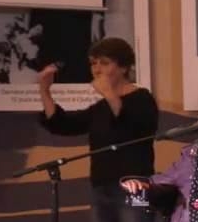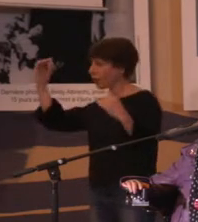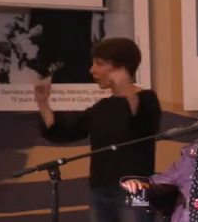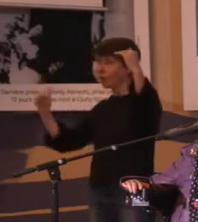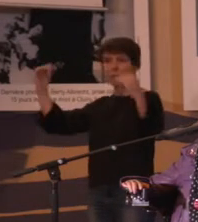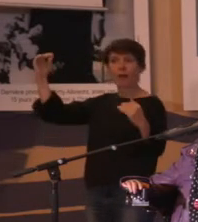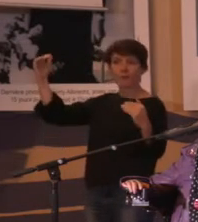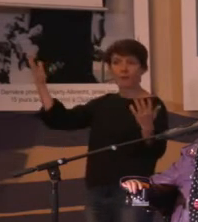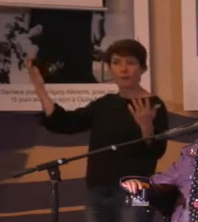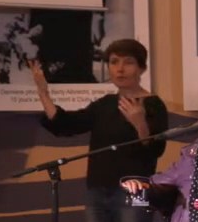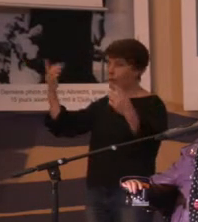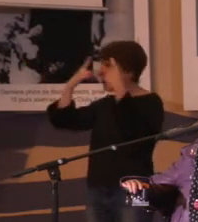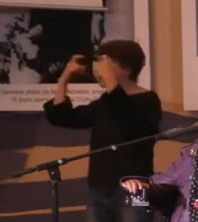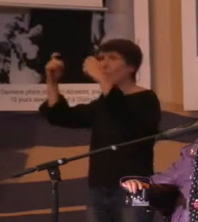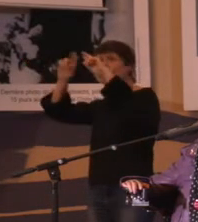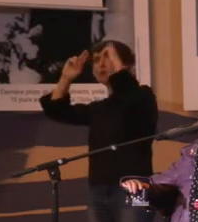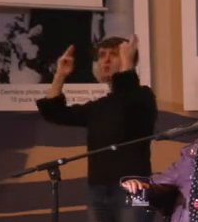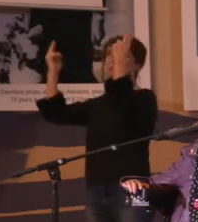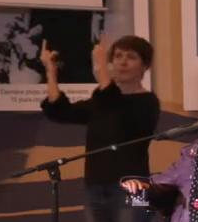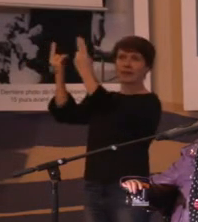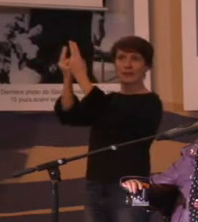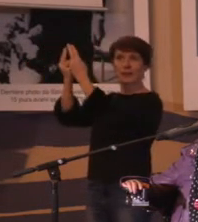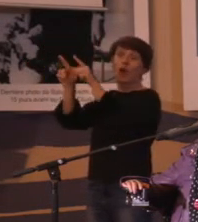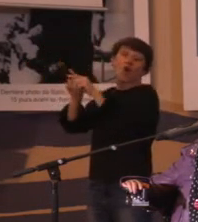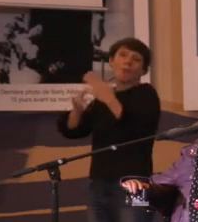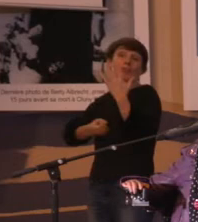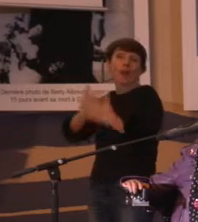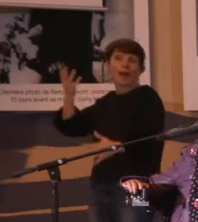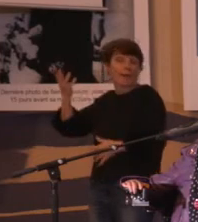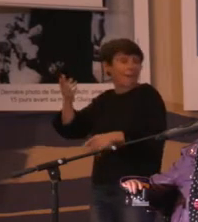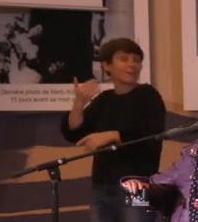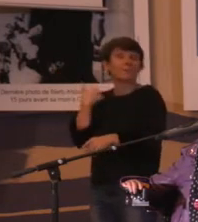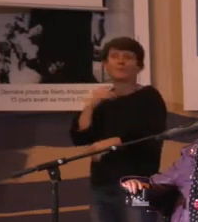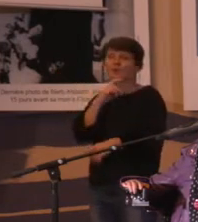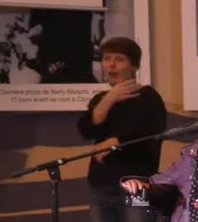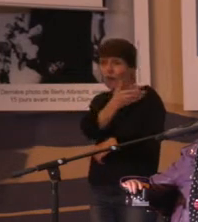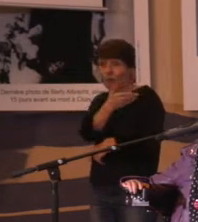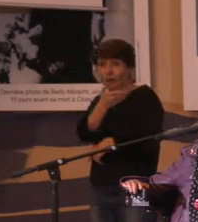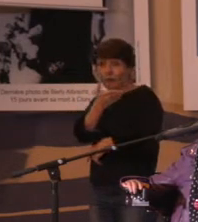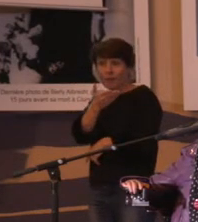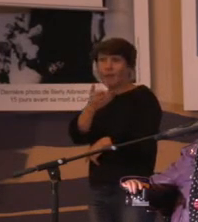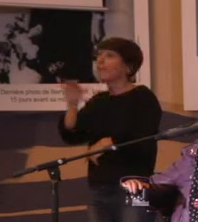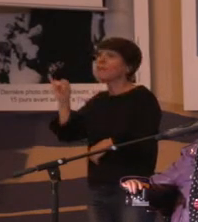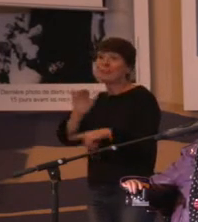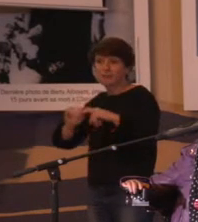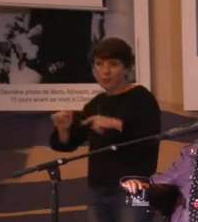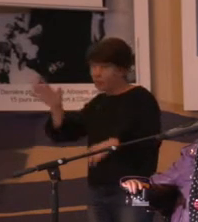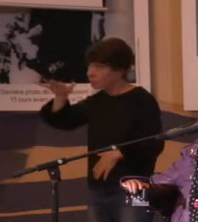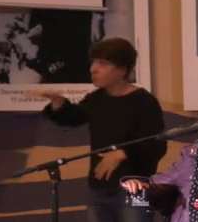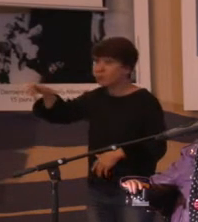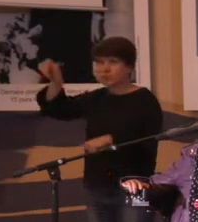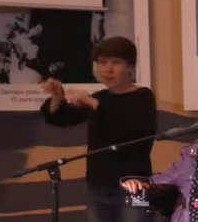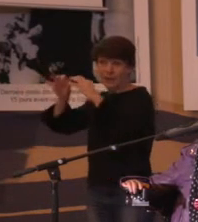qui touche à l'universel, un petit peu comme dans l'art, voyez, c'est les personnes non concernées qui vont vous